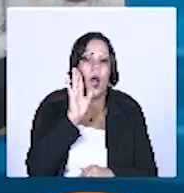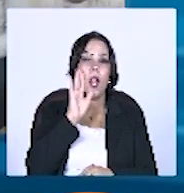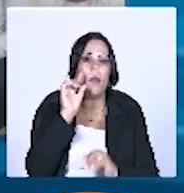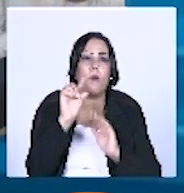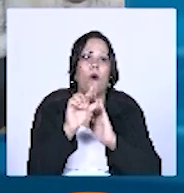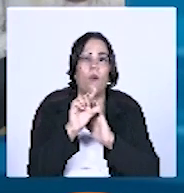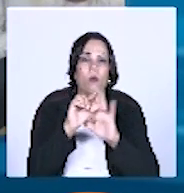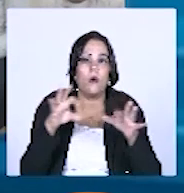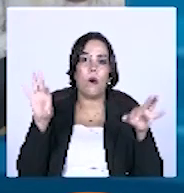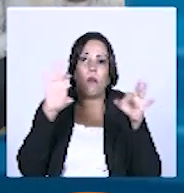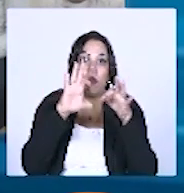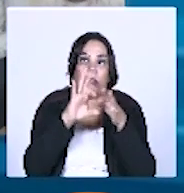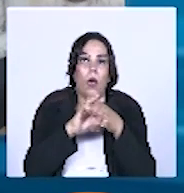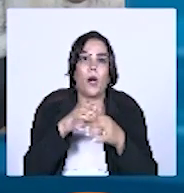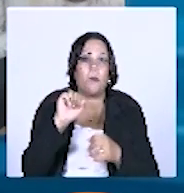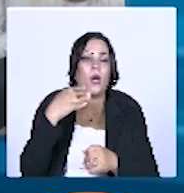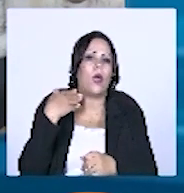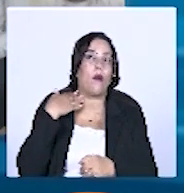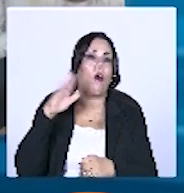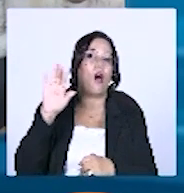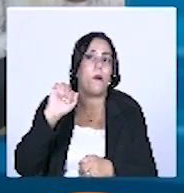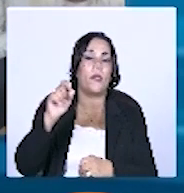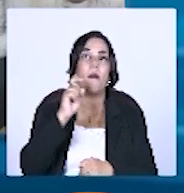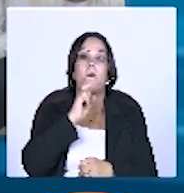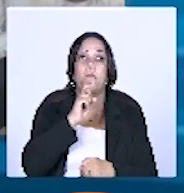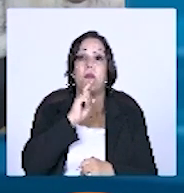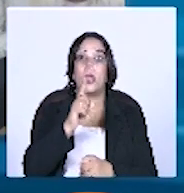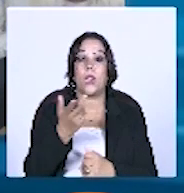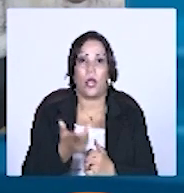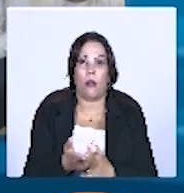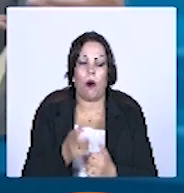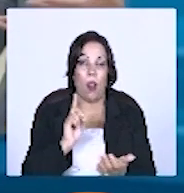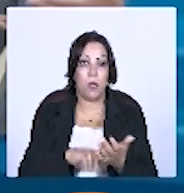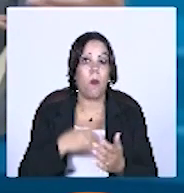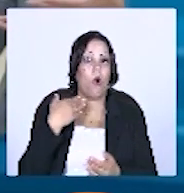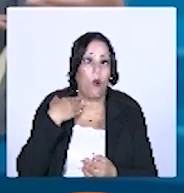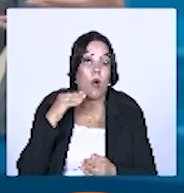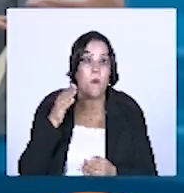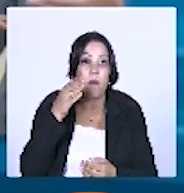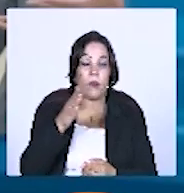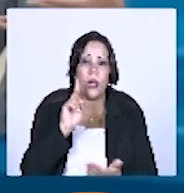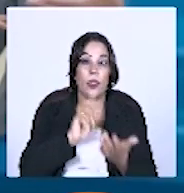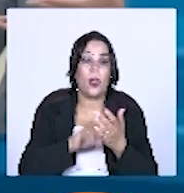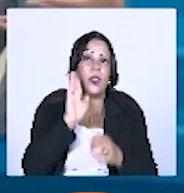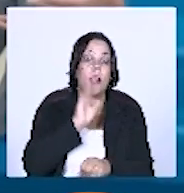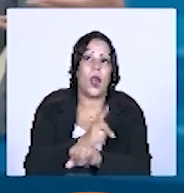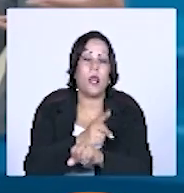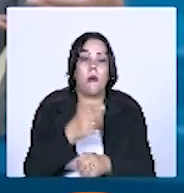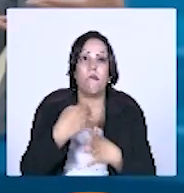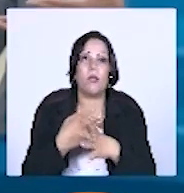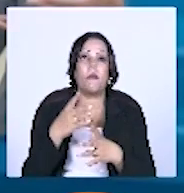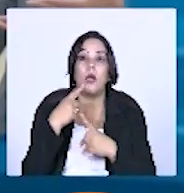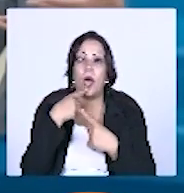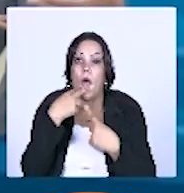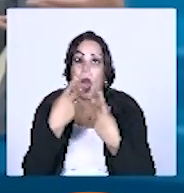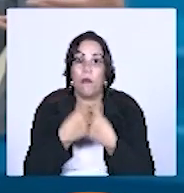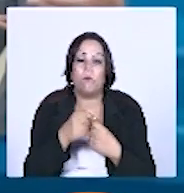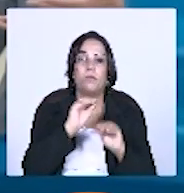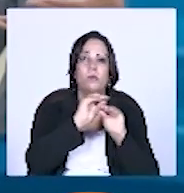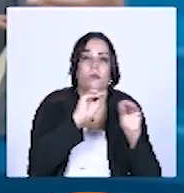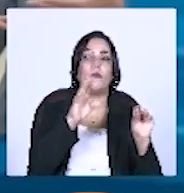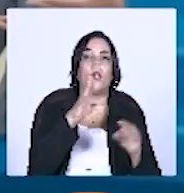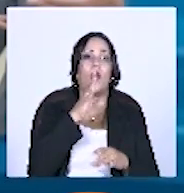جزء منه يتعلق بكرامه الفتاه يعني كرامه ان هي تكون متعلمه واحنا عايزين نوصل الصوت ده للاهالي